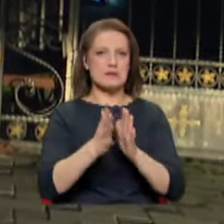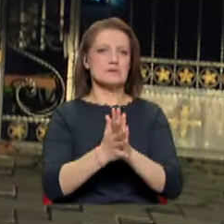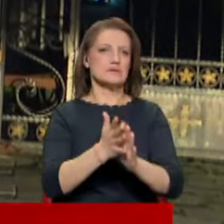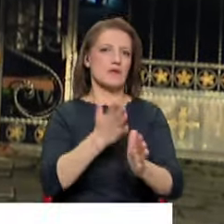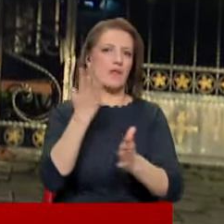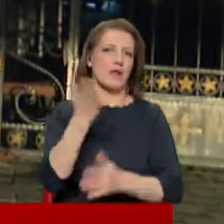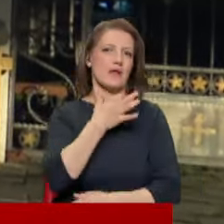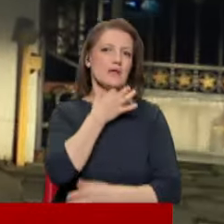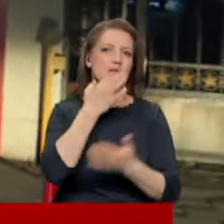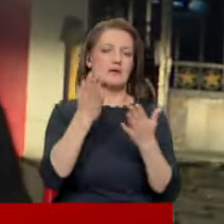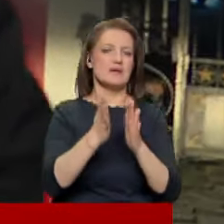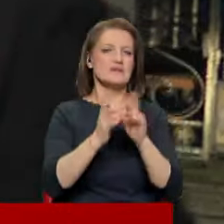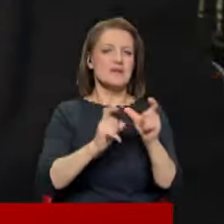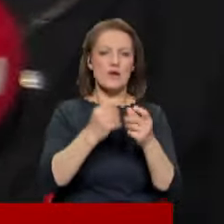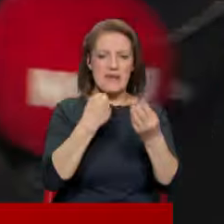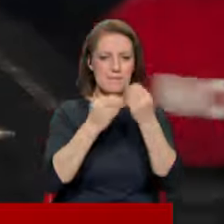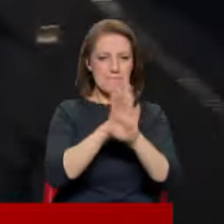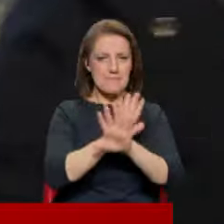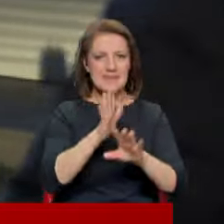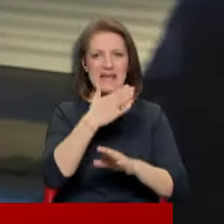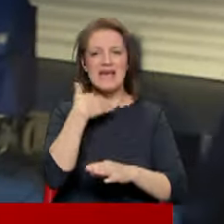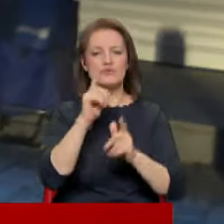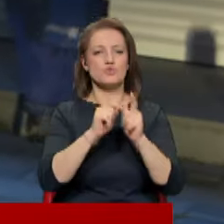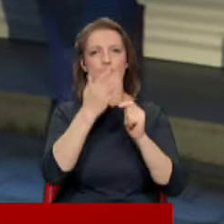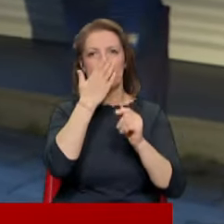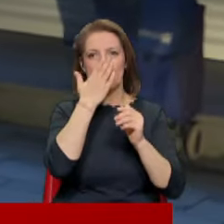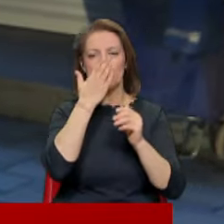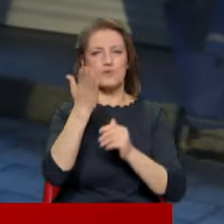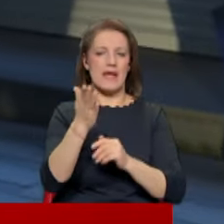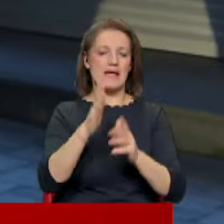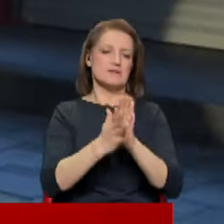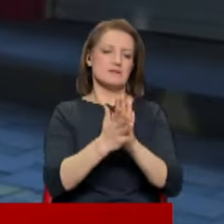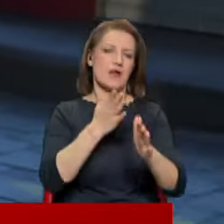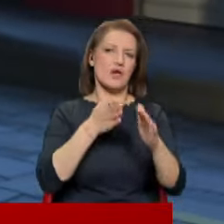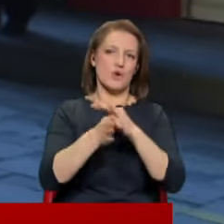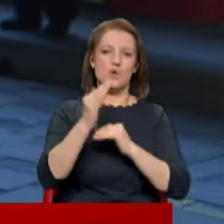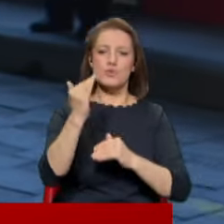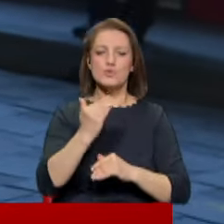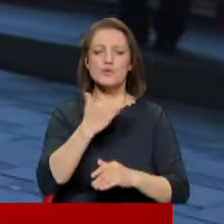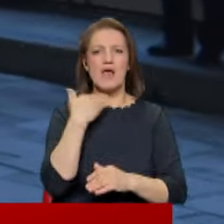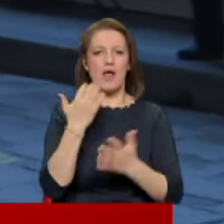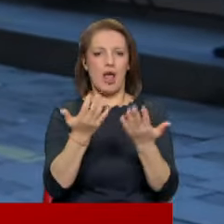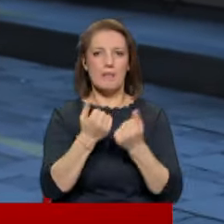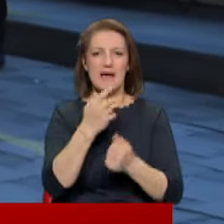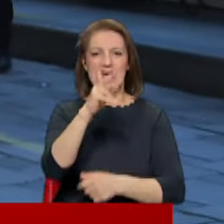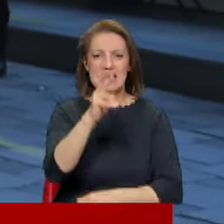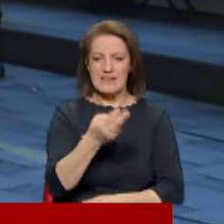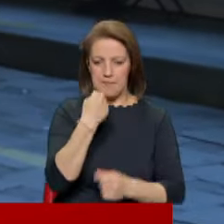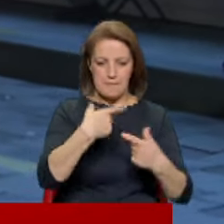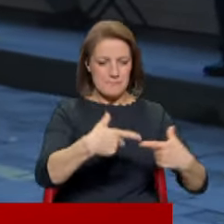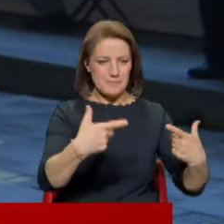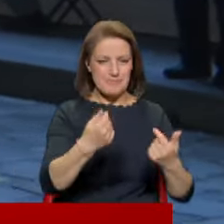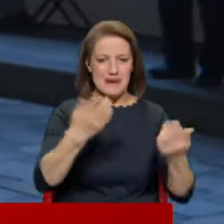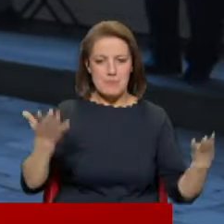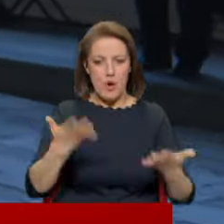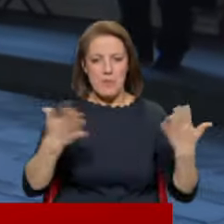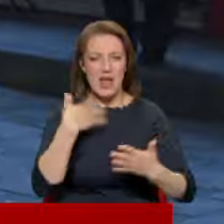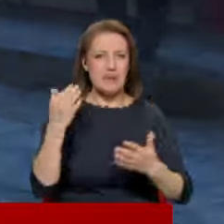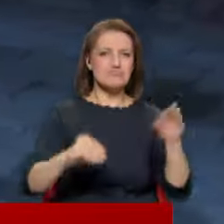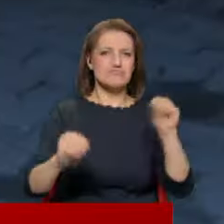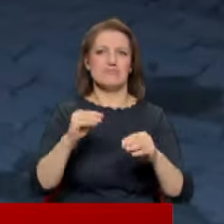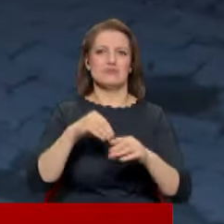dar gelirli sahurunu yapan et ve süt kurumunun önündeki bu kuyruğa giriyor. Ucuz et alabilmek, iftarda sofrasına biraz olsun et